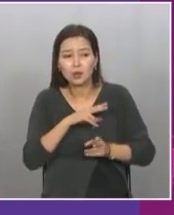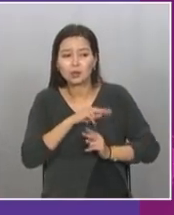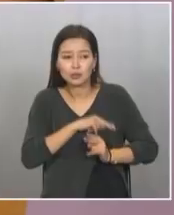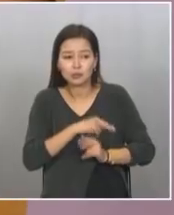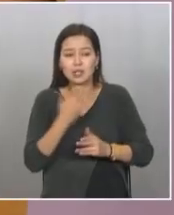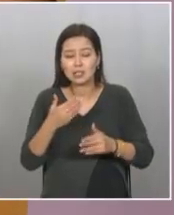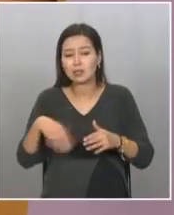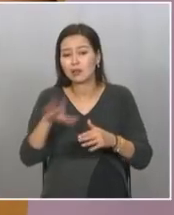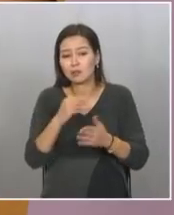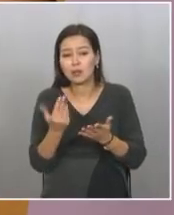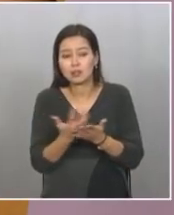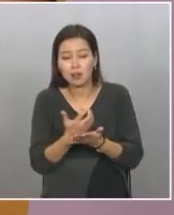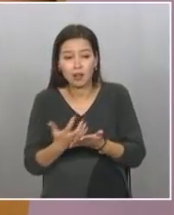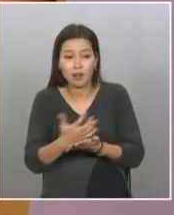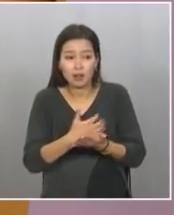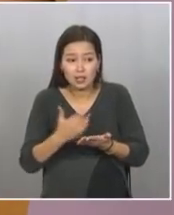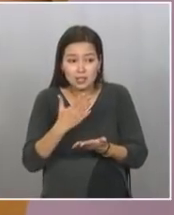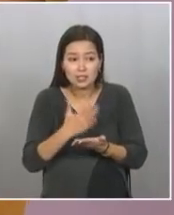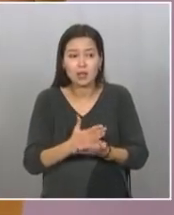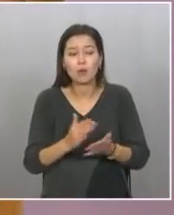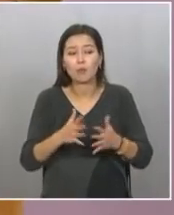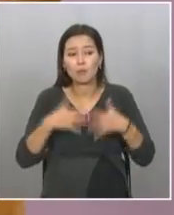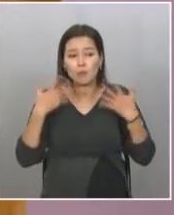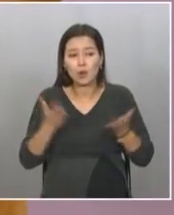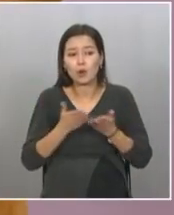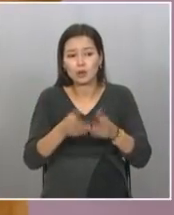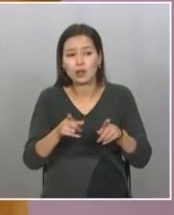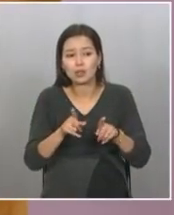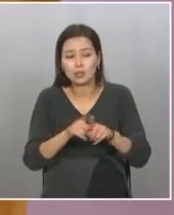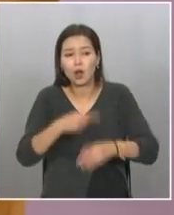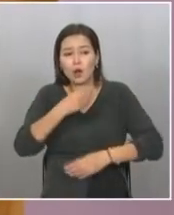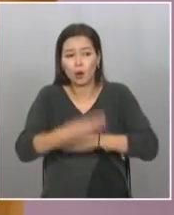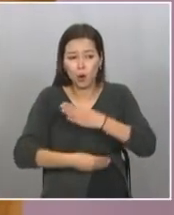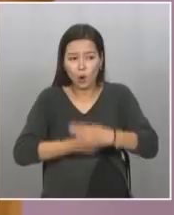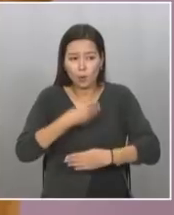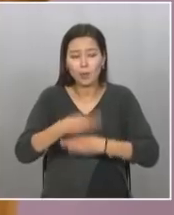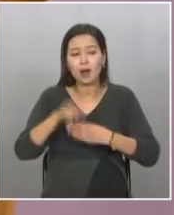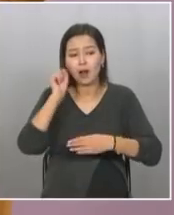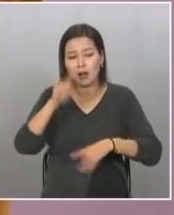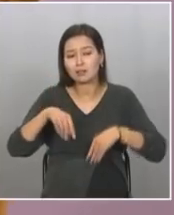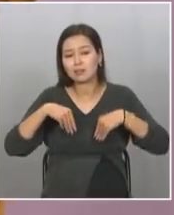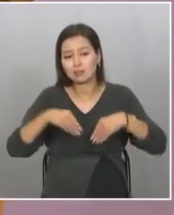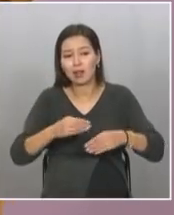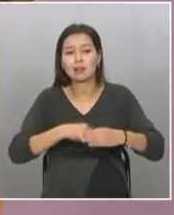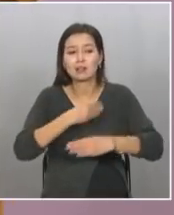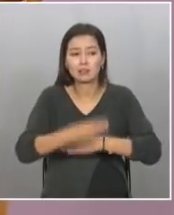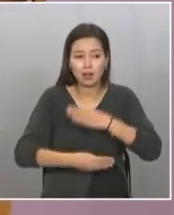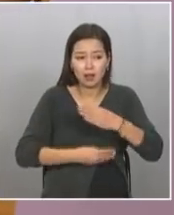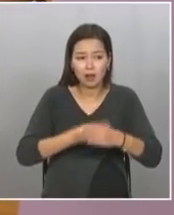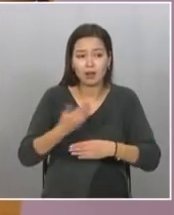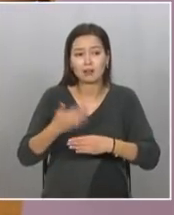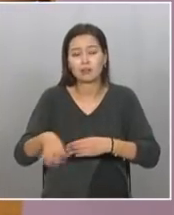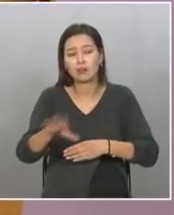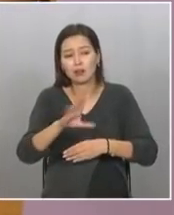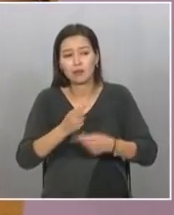салабы. Кемедей кешіп комбайын, алтын дария егінді. Сүзіп жүр маржан бидайын,